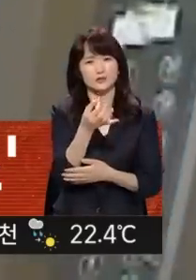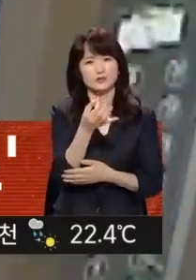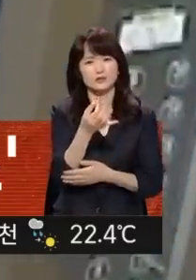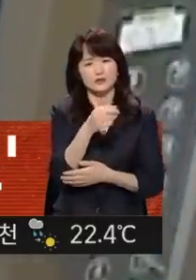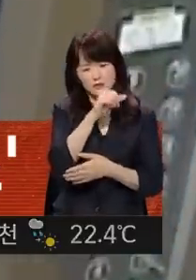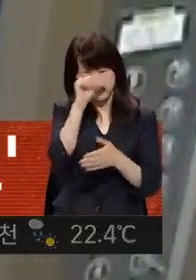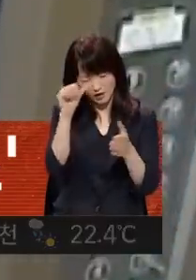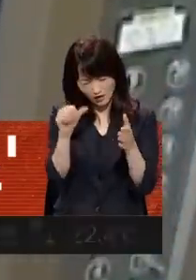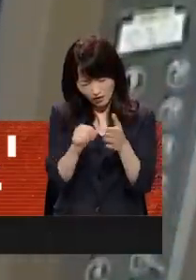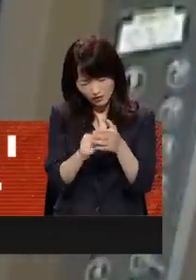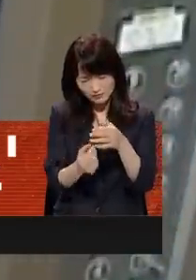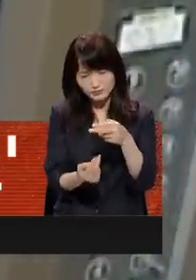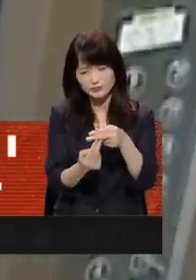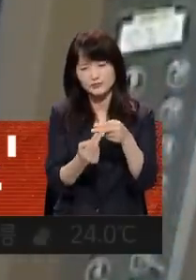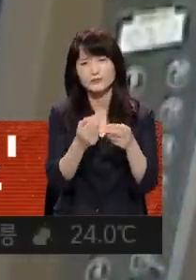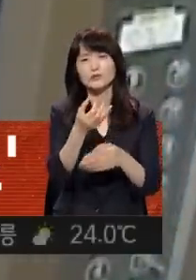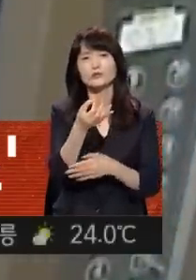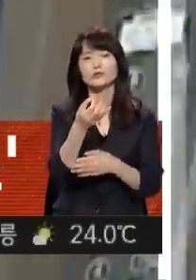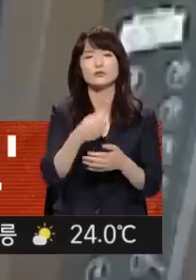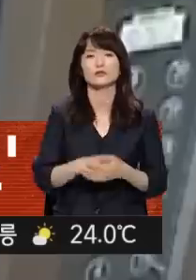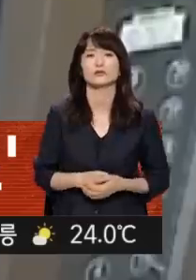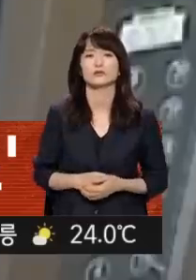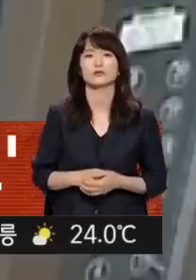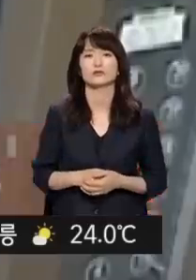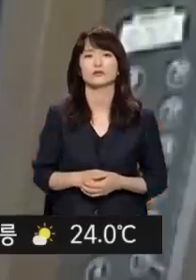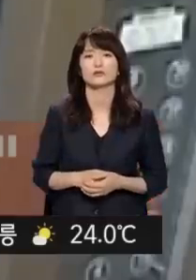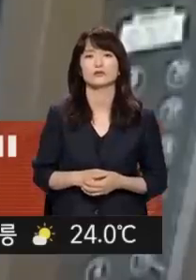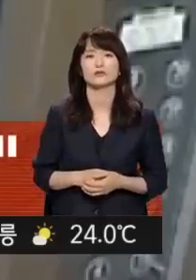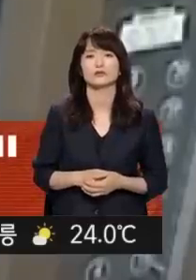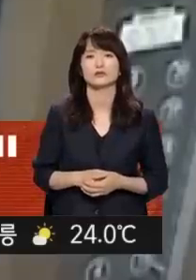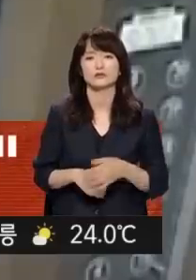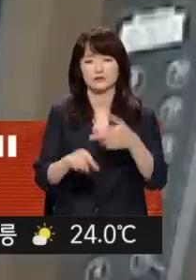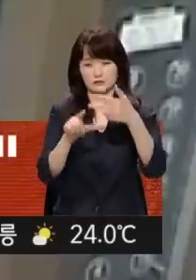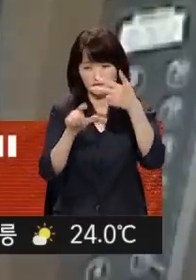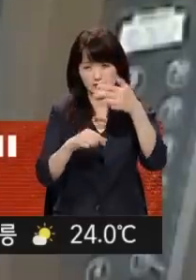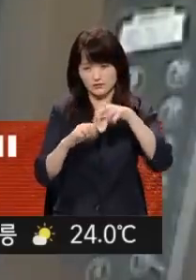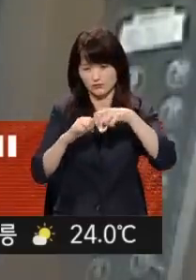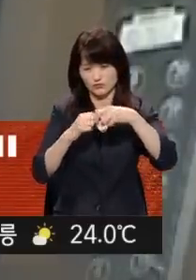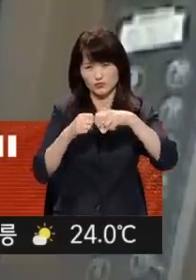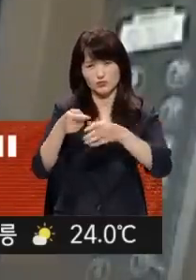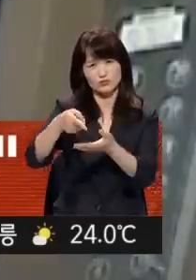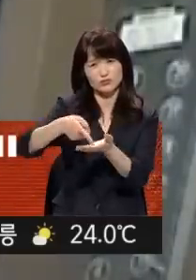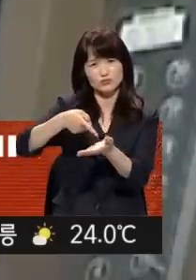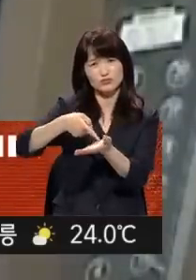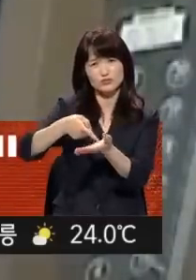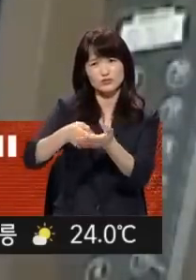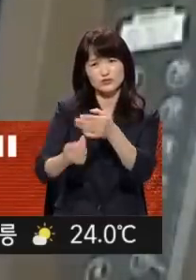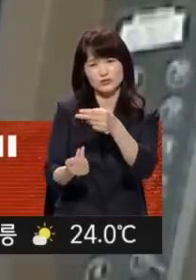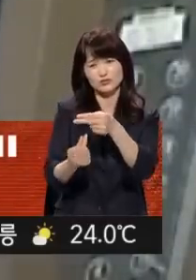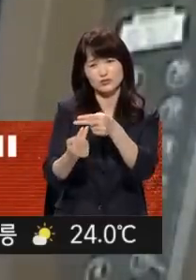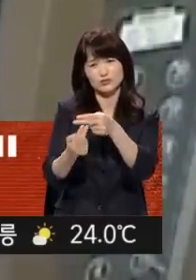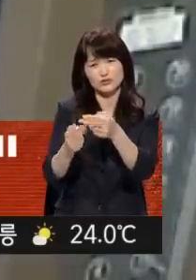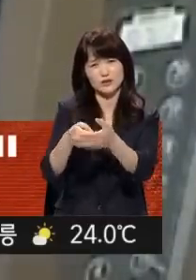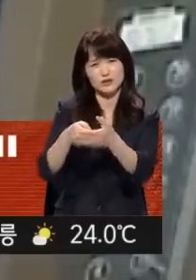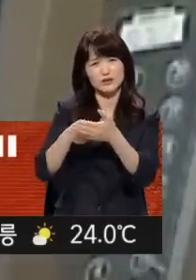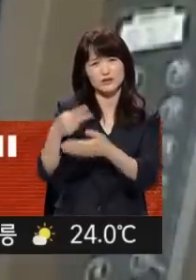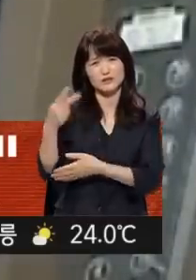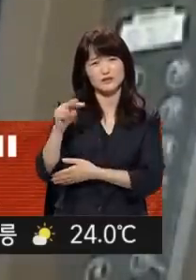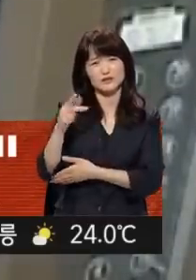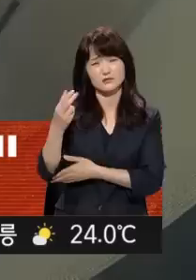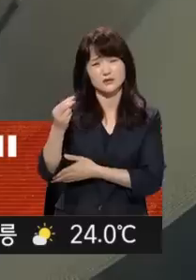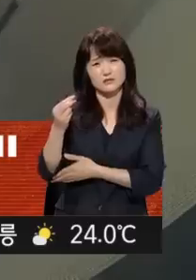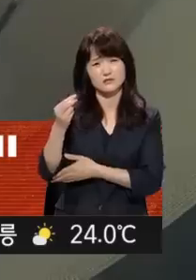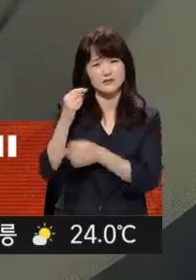적금이래요 그리고 평생보험 적금으로 다음 달에 무릎 수술하려고 아껴놓은 2700만원인데 이걸 보이스피싱범이